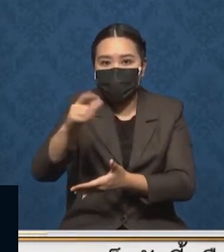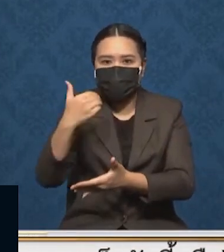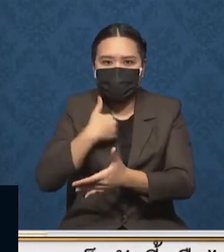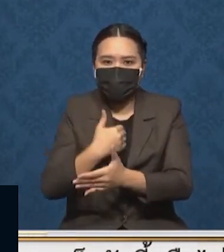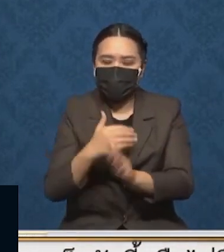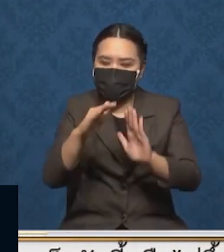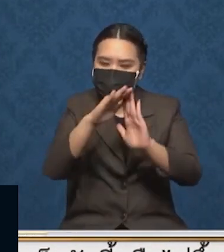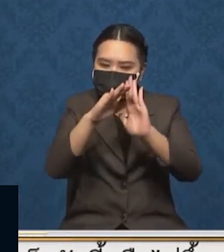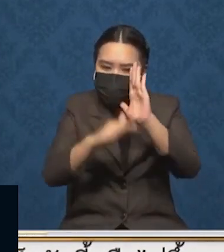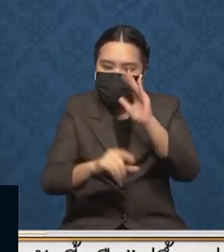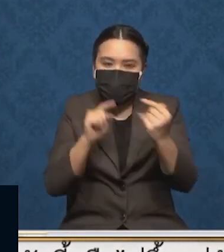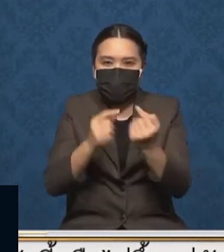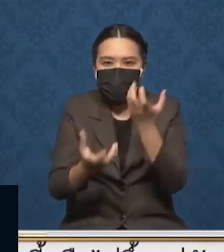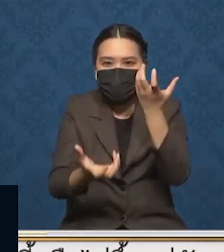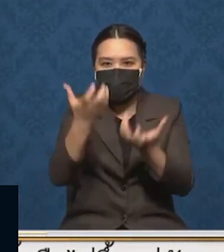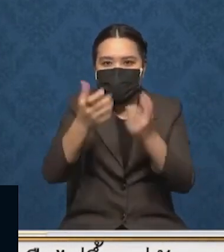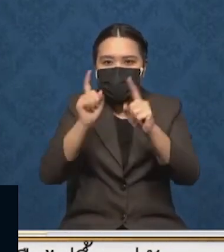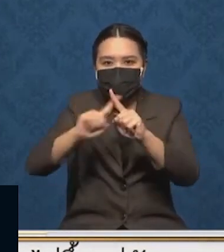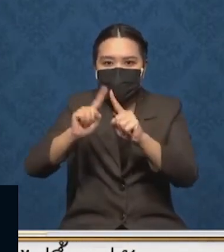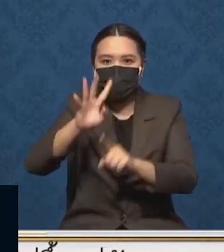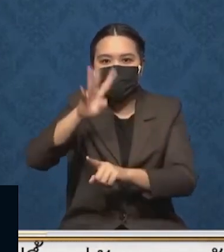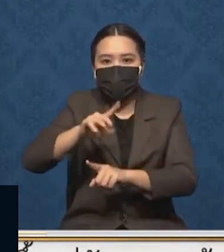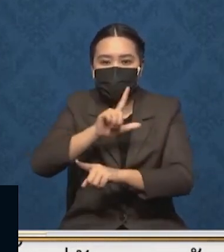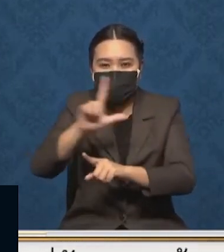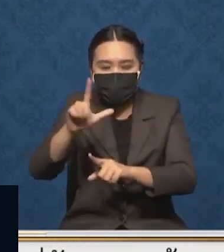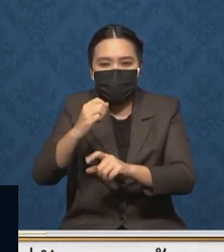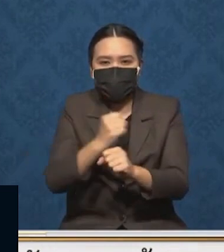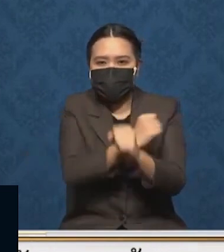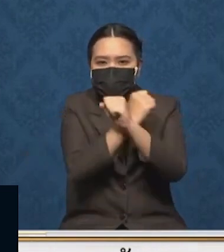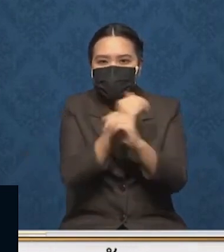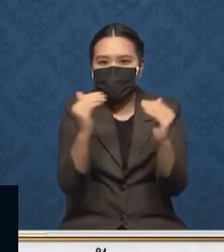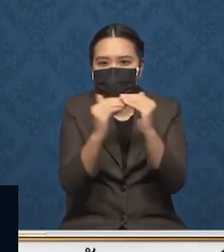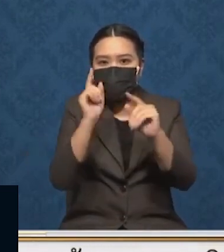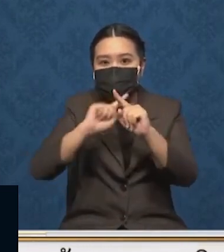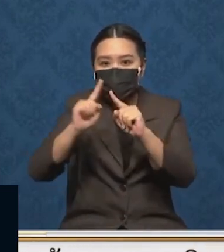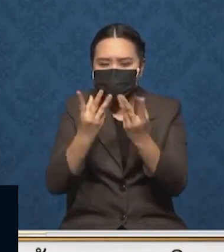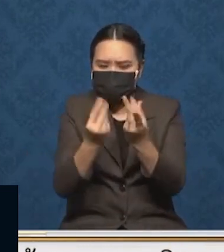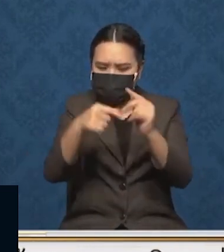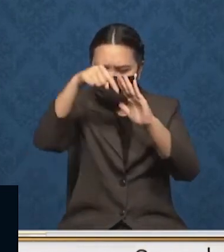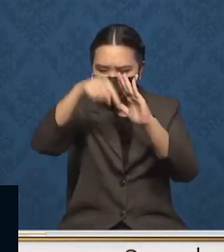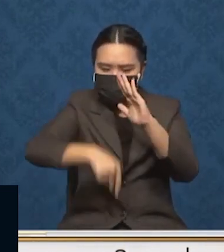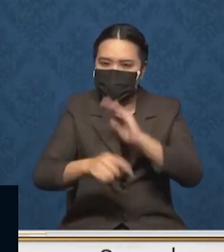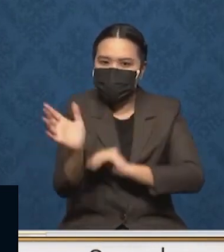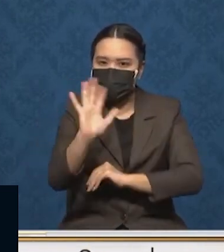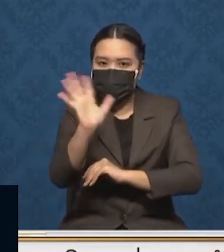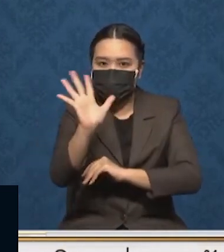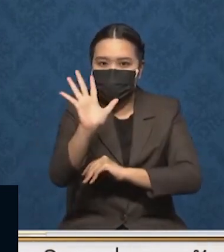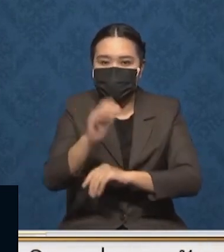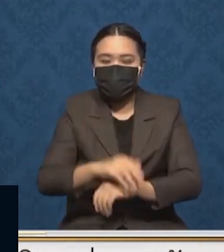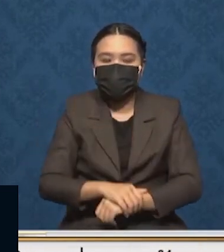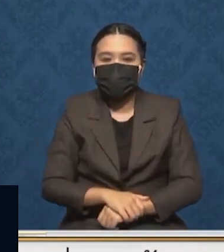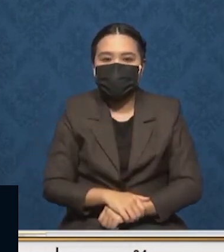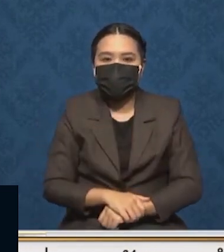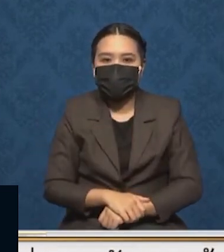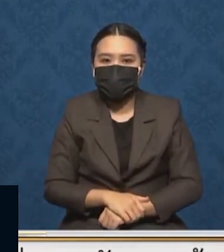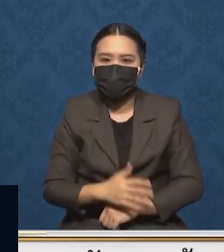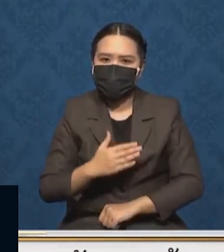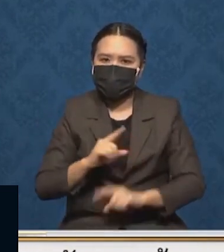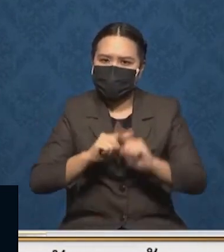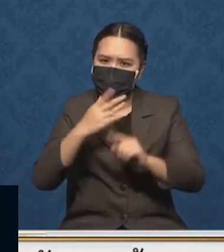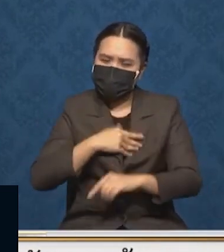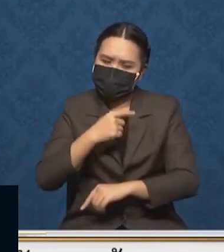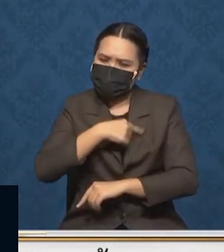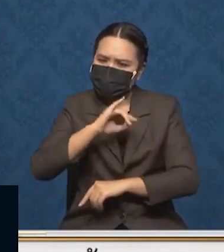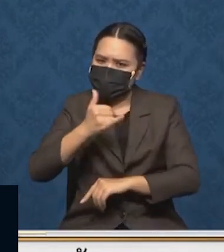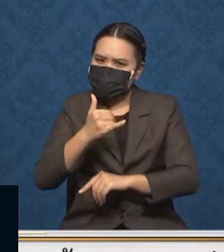การยุติธรรม 4,000 ล้านบาทคุ้มครองสิทธิใดๆผมไม่ลงรายละเอียดนะครับแต่ผมข้างแรงใจครับกับค่าเช่